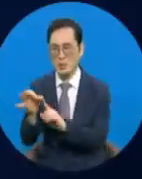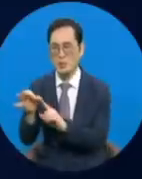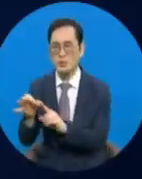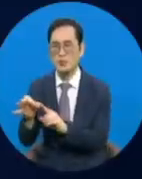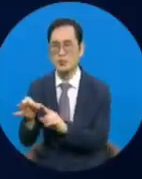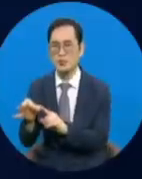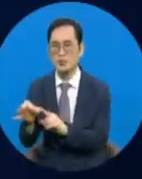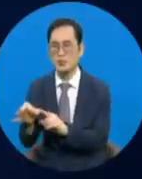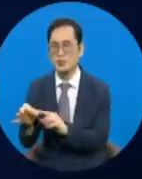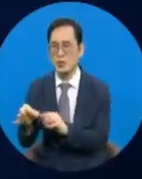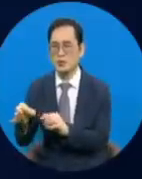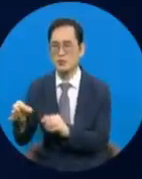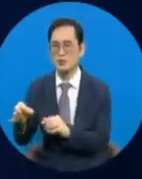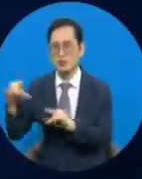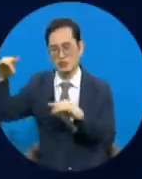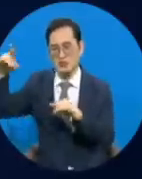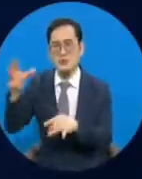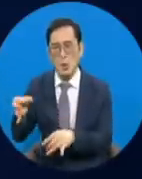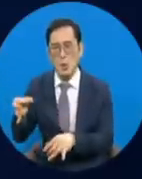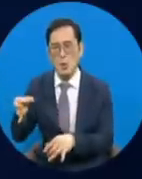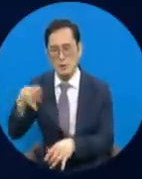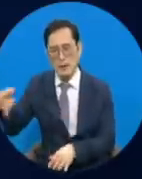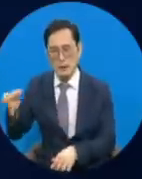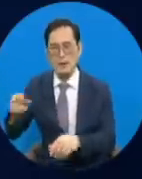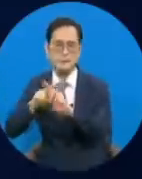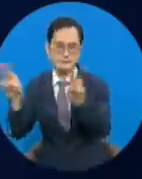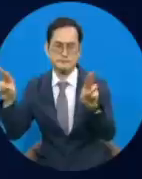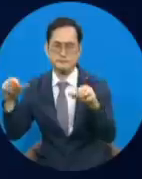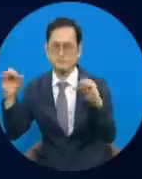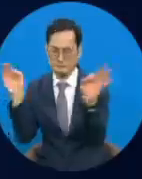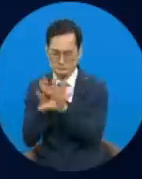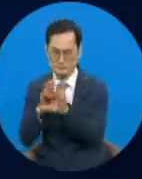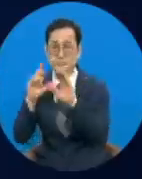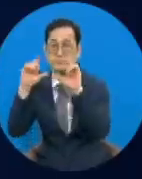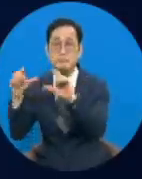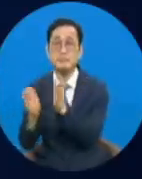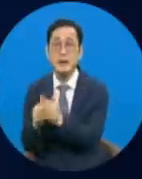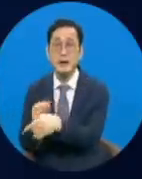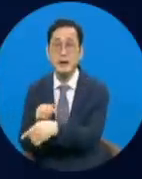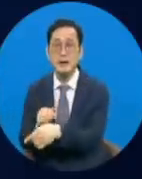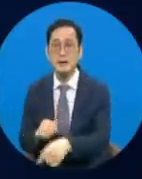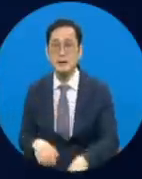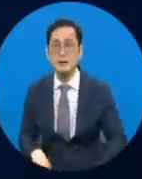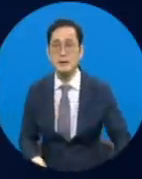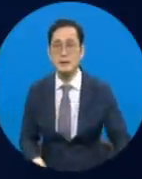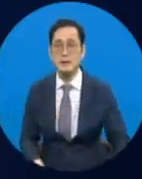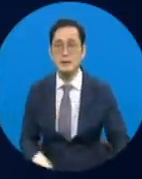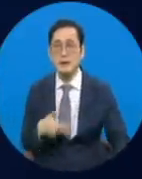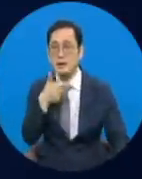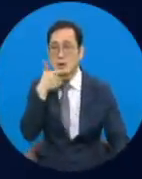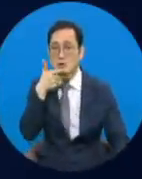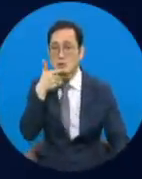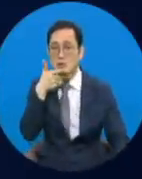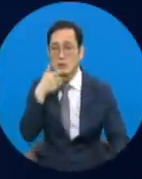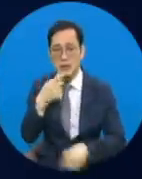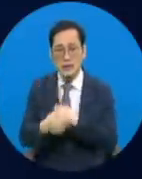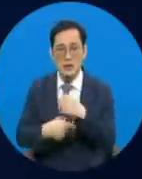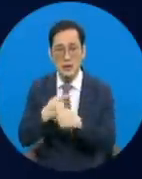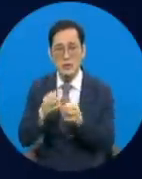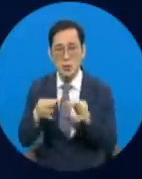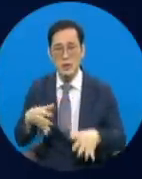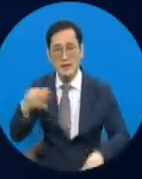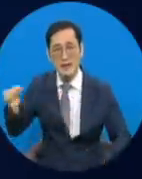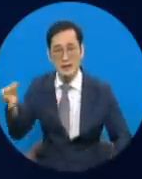상황이고, 또 그 주민들의 부담이 너무 크다라는, 뭐 물론 영국은 1년에 내는 돈이 26만 원 정도 돼, 우리는